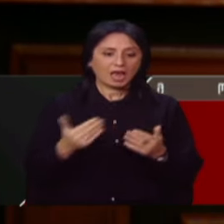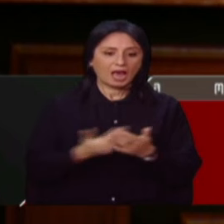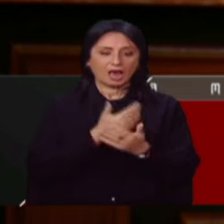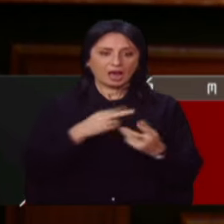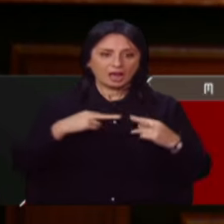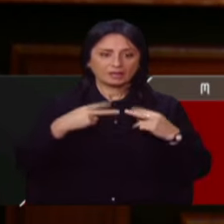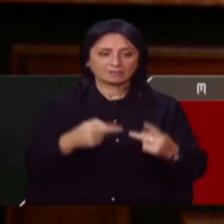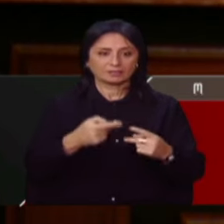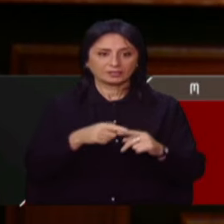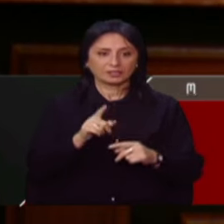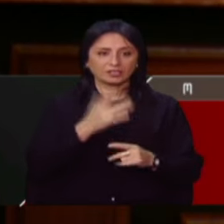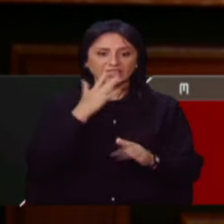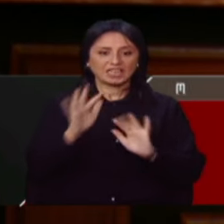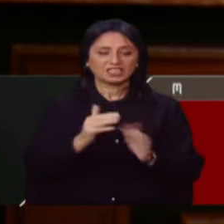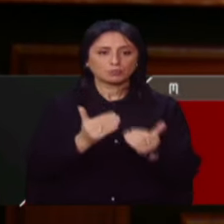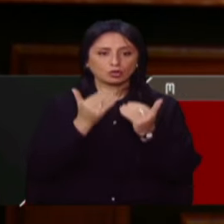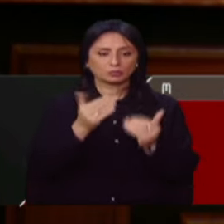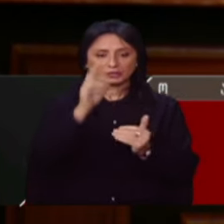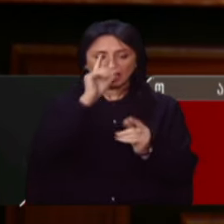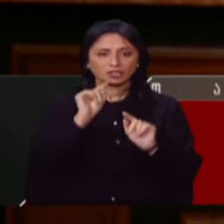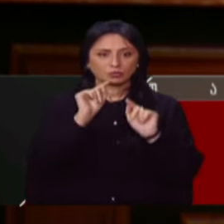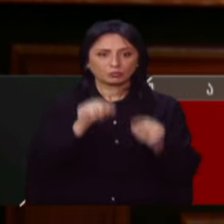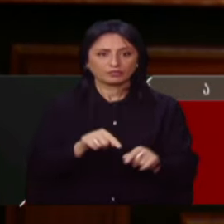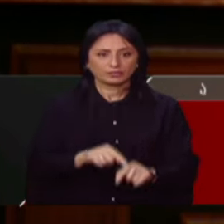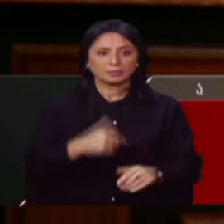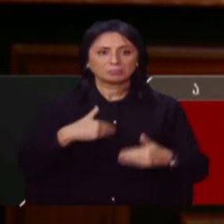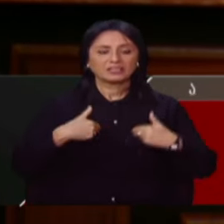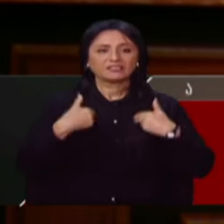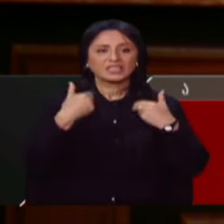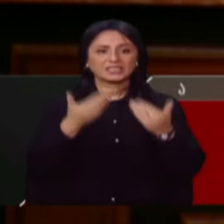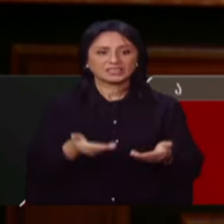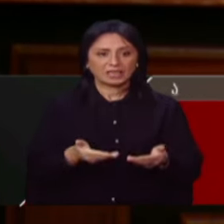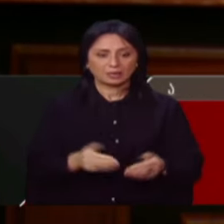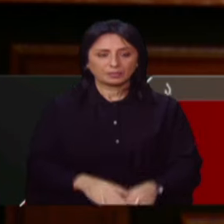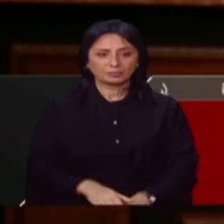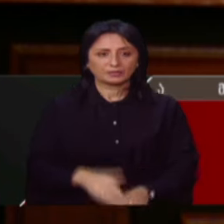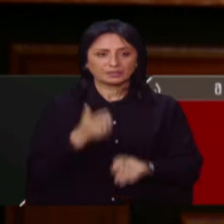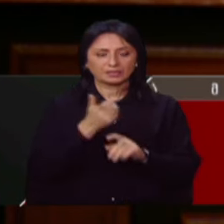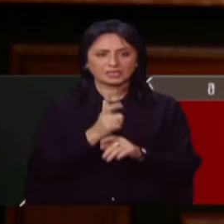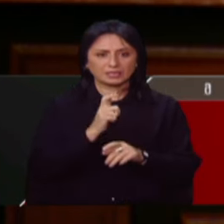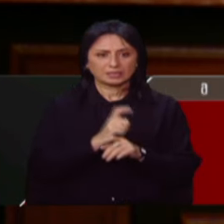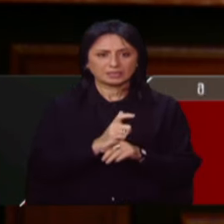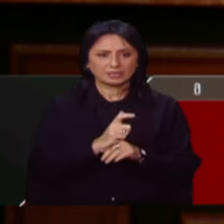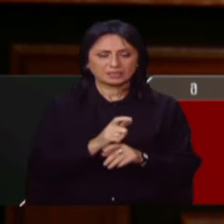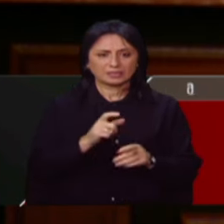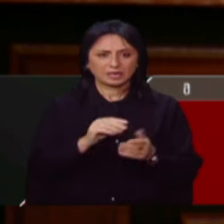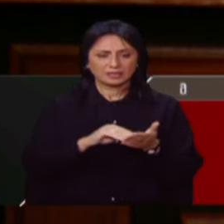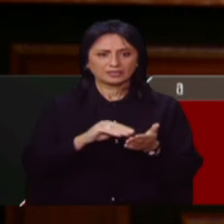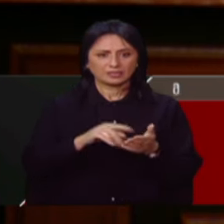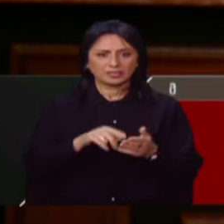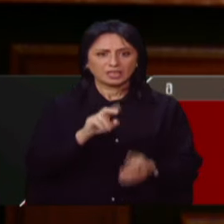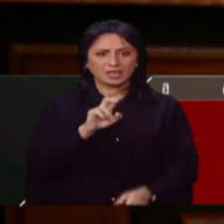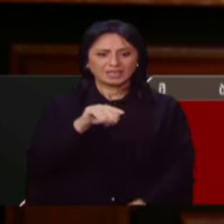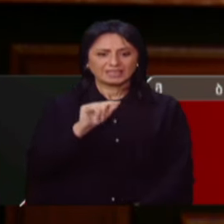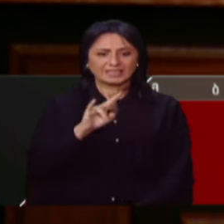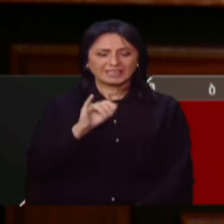თაობა მოვიდა ნაციონალურ მოძრაობის ხელისუფლებაში. მეორე მესამე ძალიან თავდაპირველად ჩვენი ლეგში